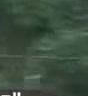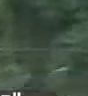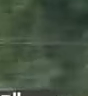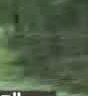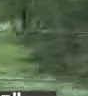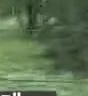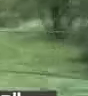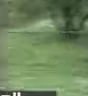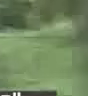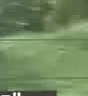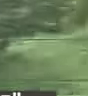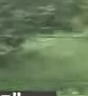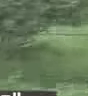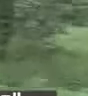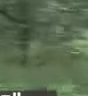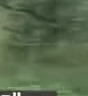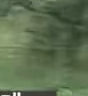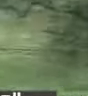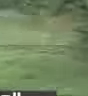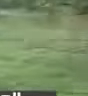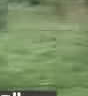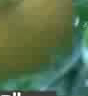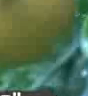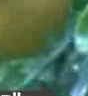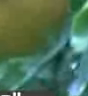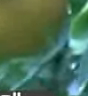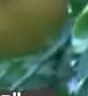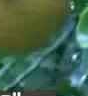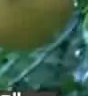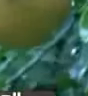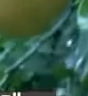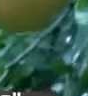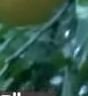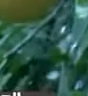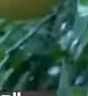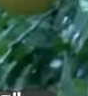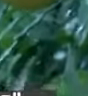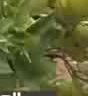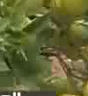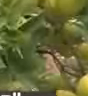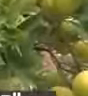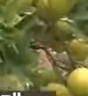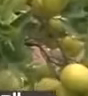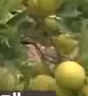لتنظيم مسالك التوزيع وإيجاد خطة للترويج داخل الولايات.